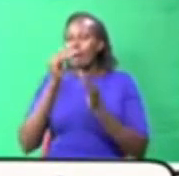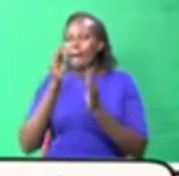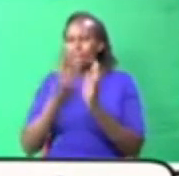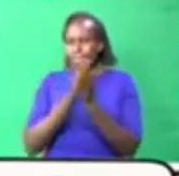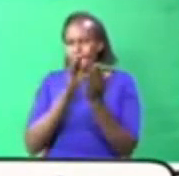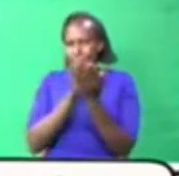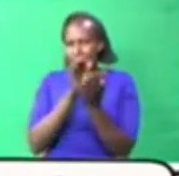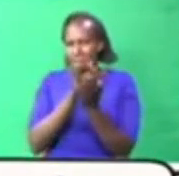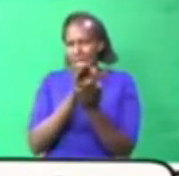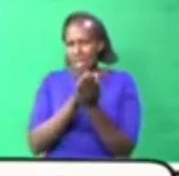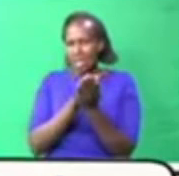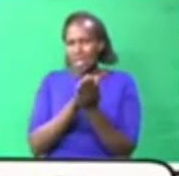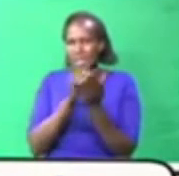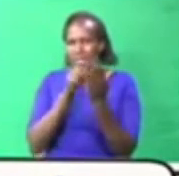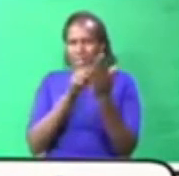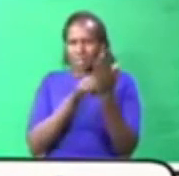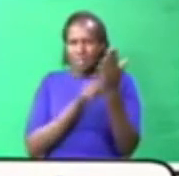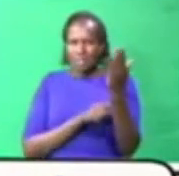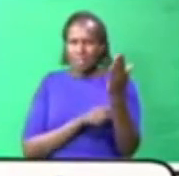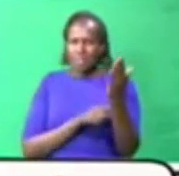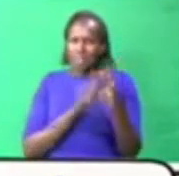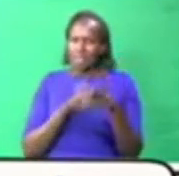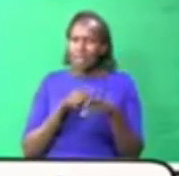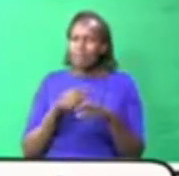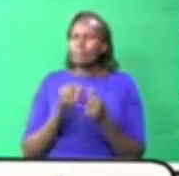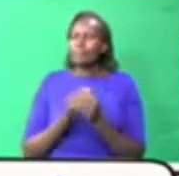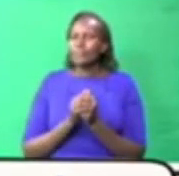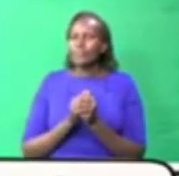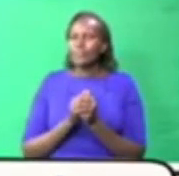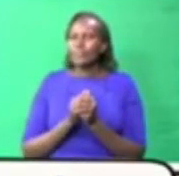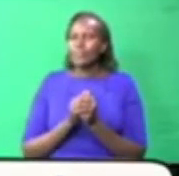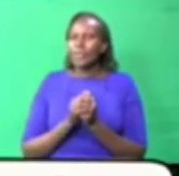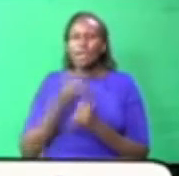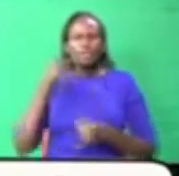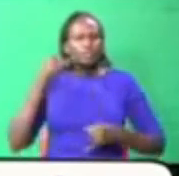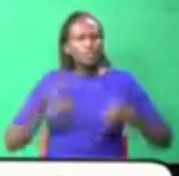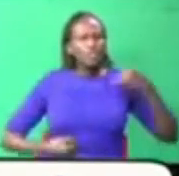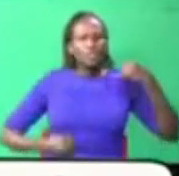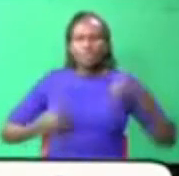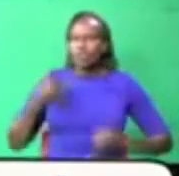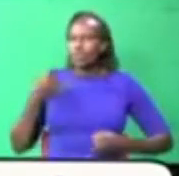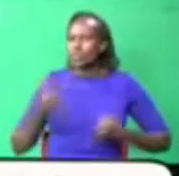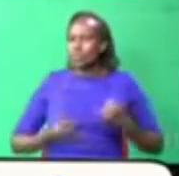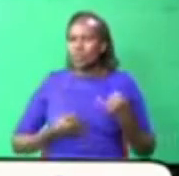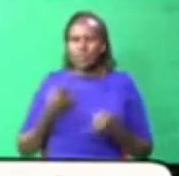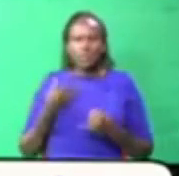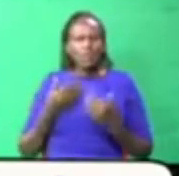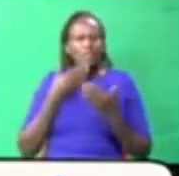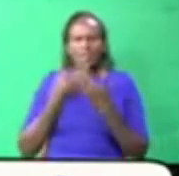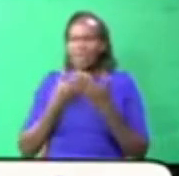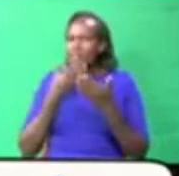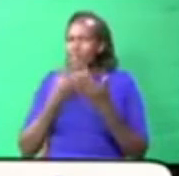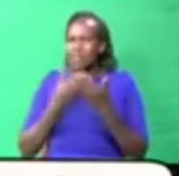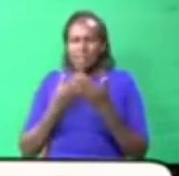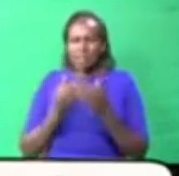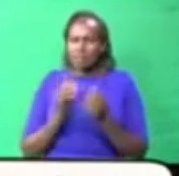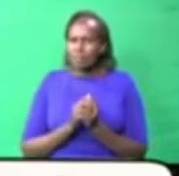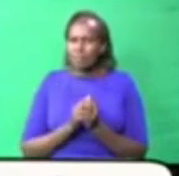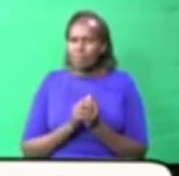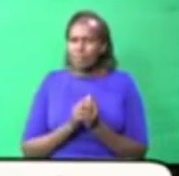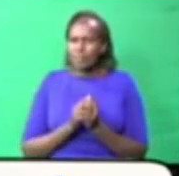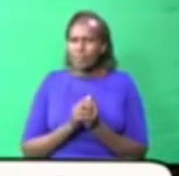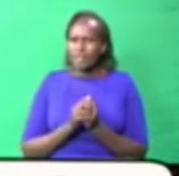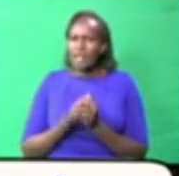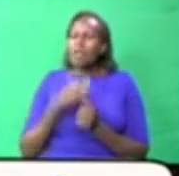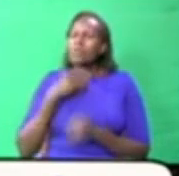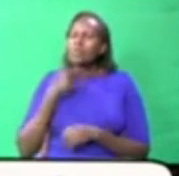like that, the moment she came to the mountain, she was overjoyed. Alikuwa na shukurani. Na nikitaka kuambia